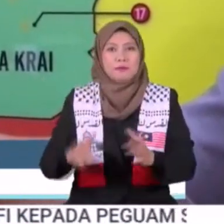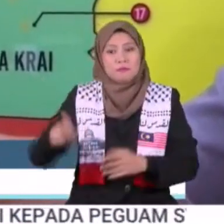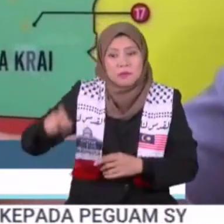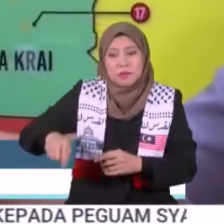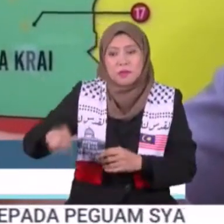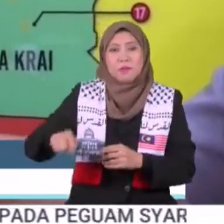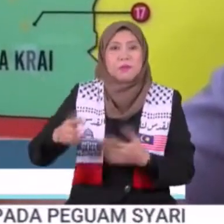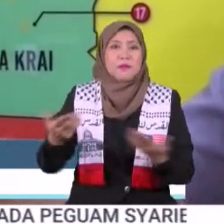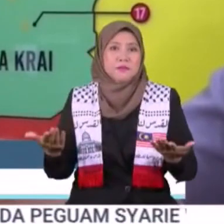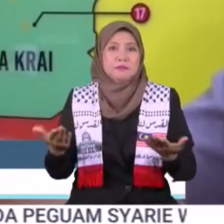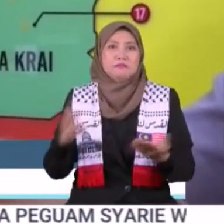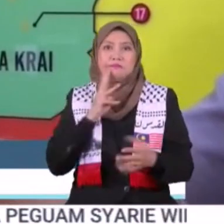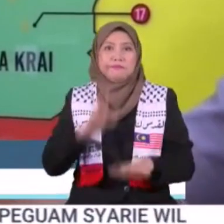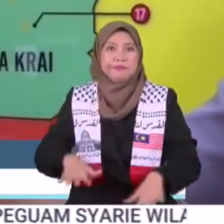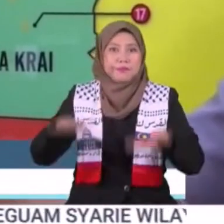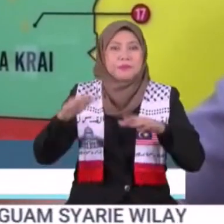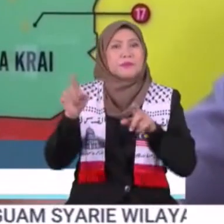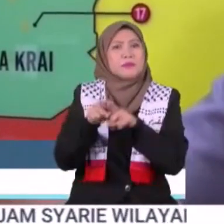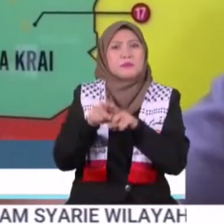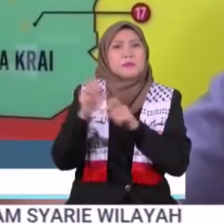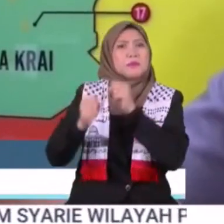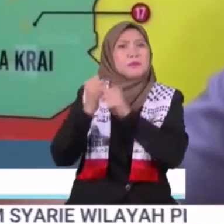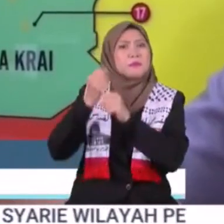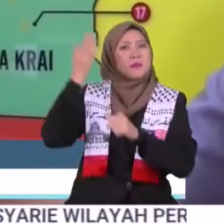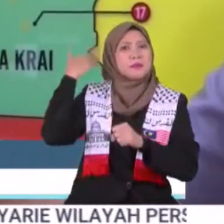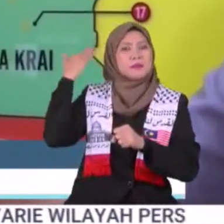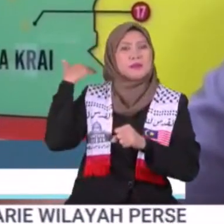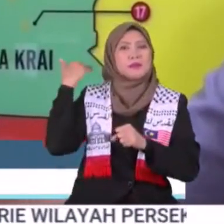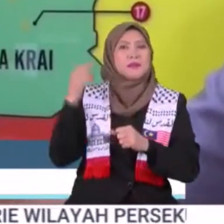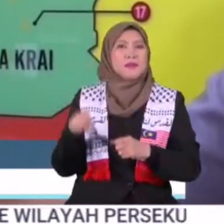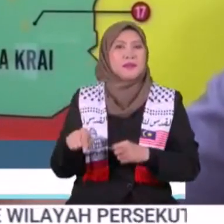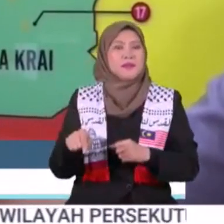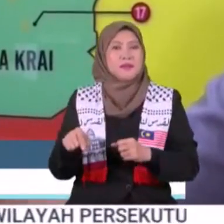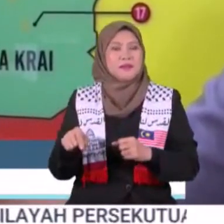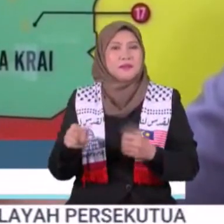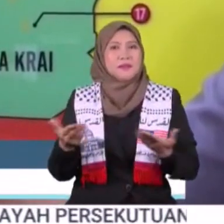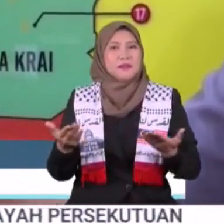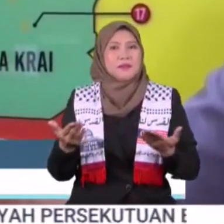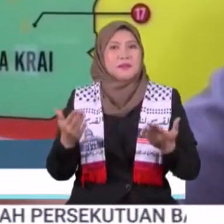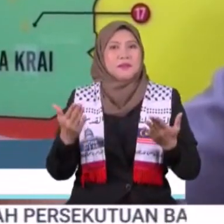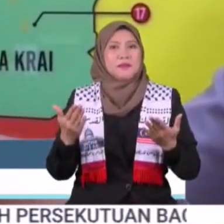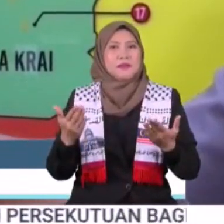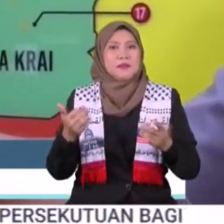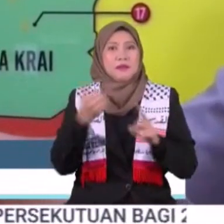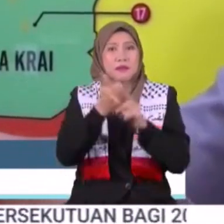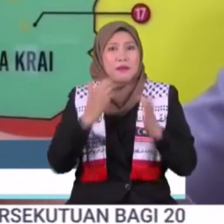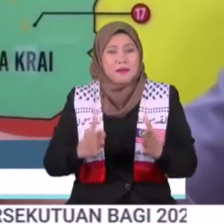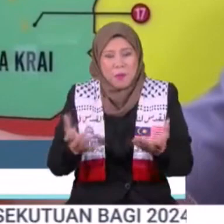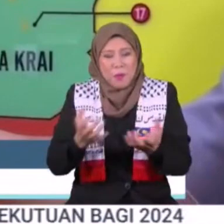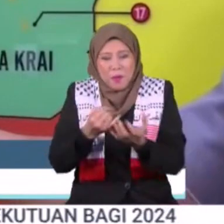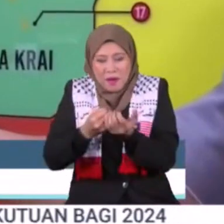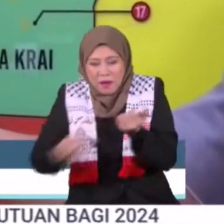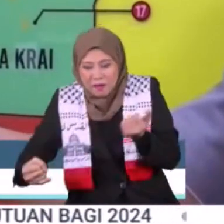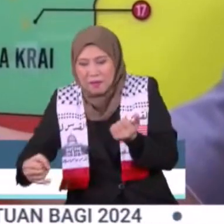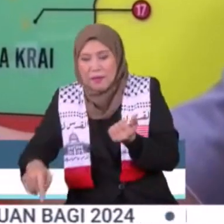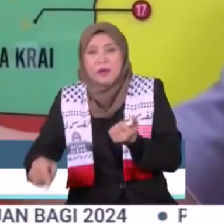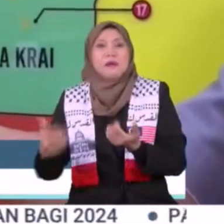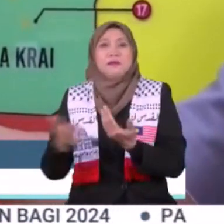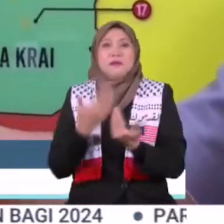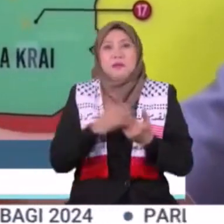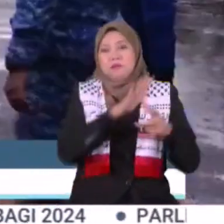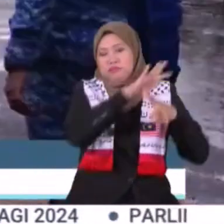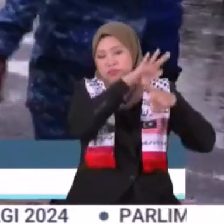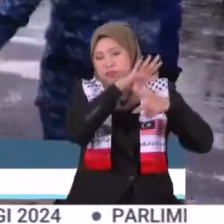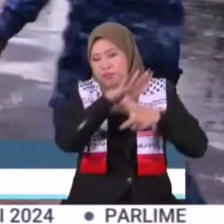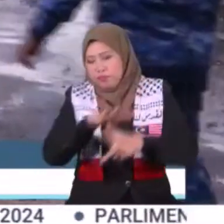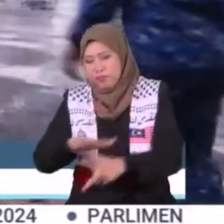memerlukan. Contoh yang tahun lepas mereka apa ni mangsa nak bersalin kan. Jadi kita mudah untuk di